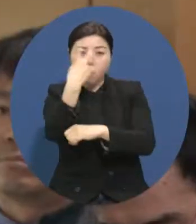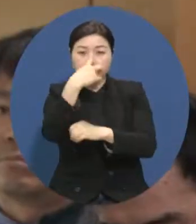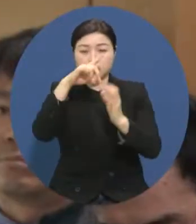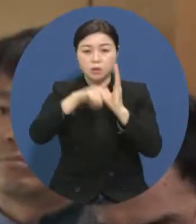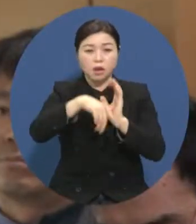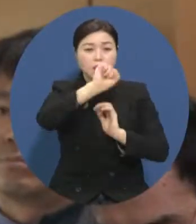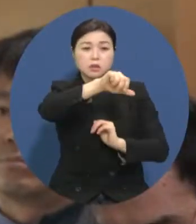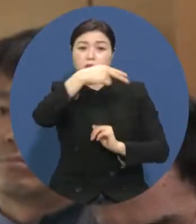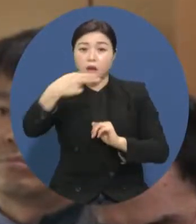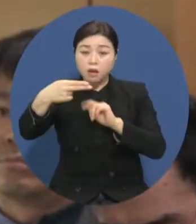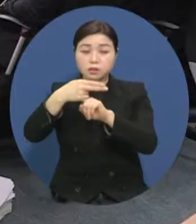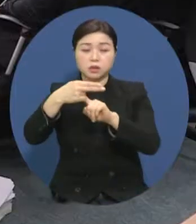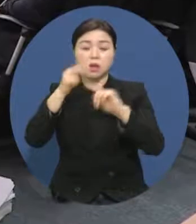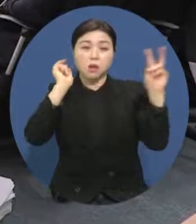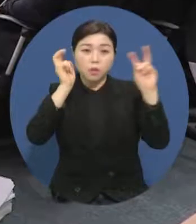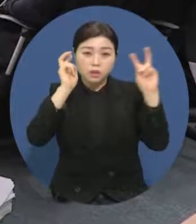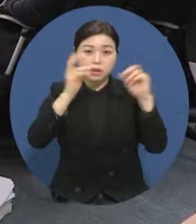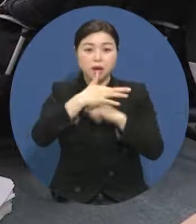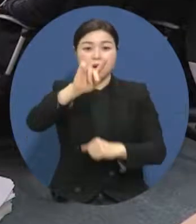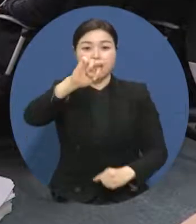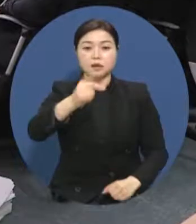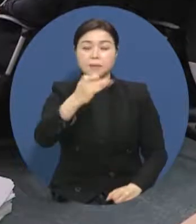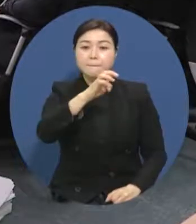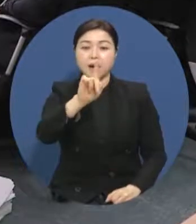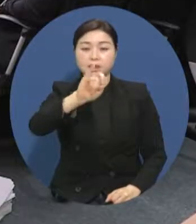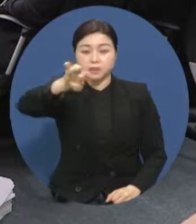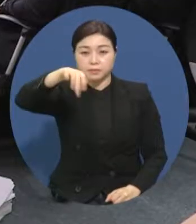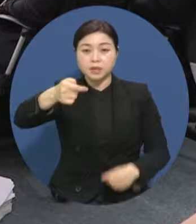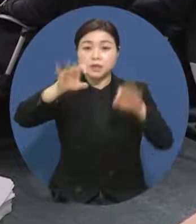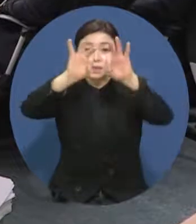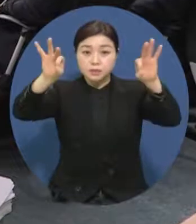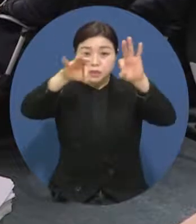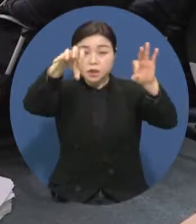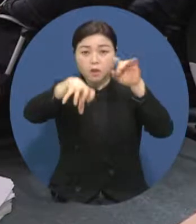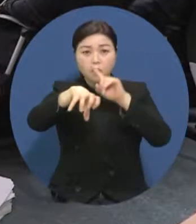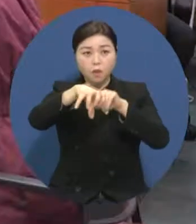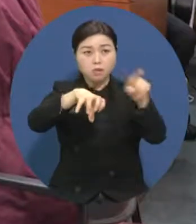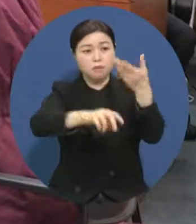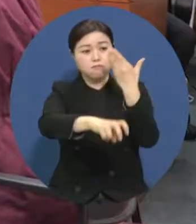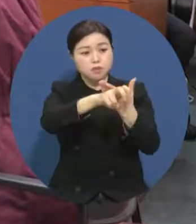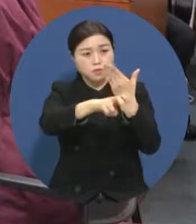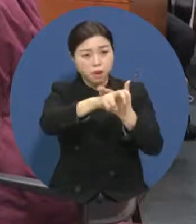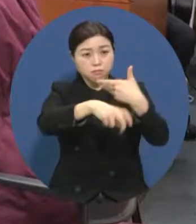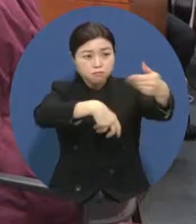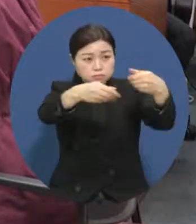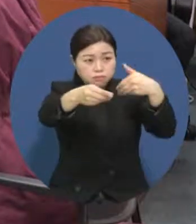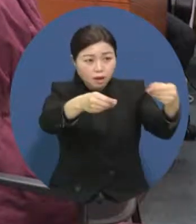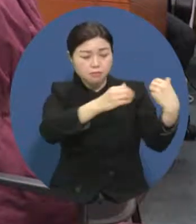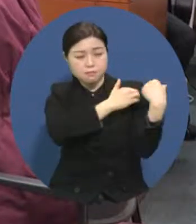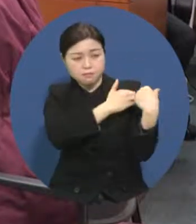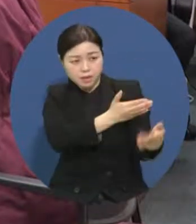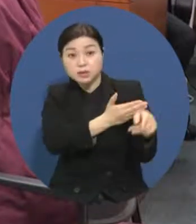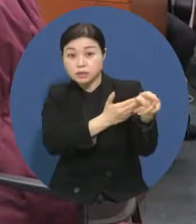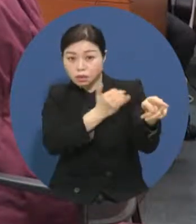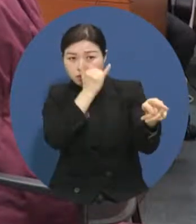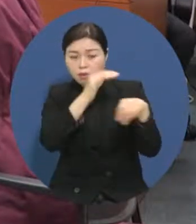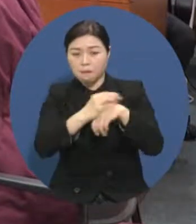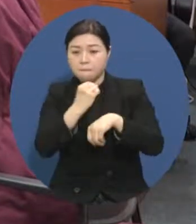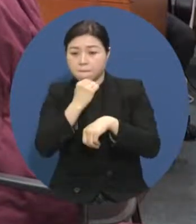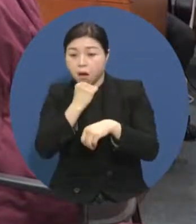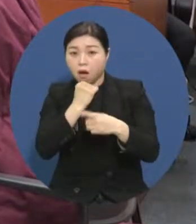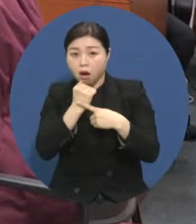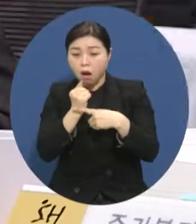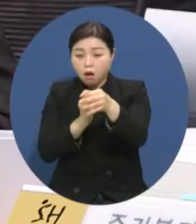SH공사가 가든파이브 내 패션관 10층에서 발생한 무단전대를 방치 묵인하고 소상공인 입점